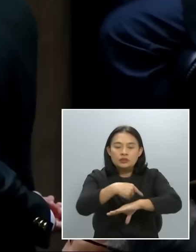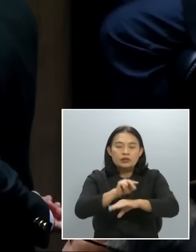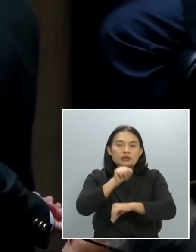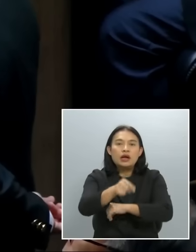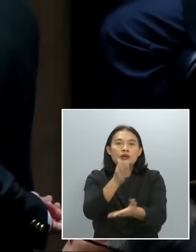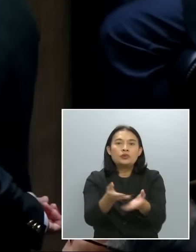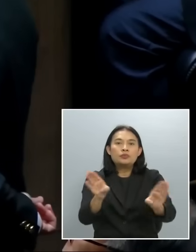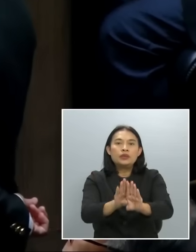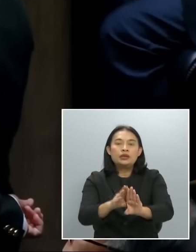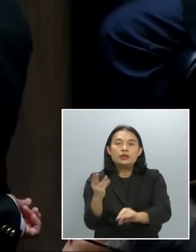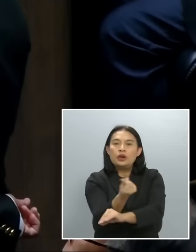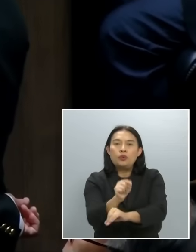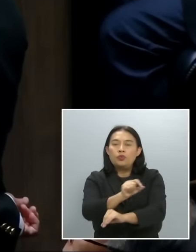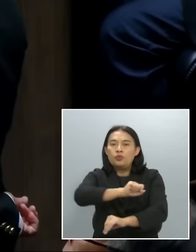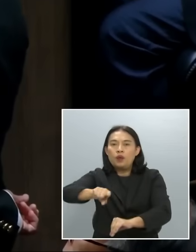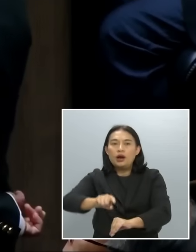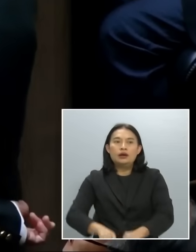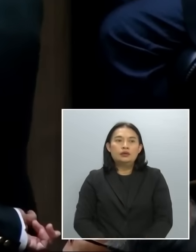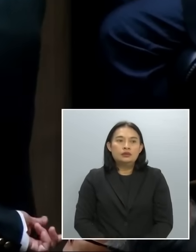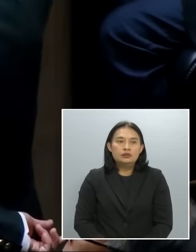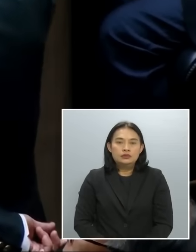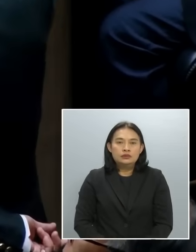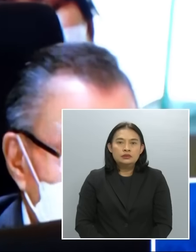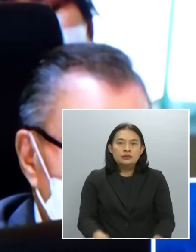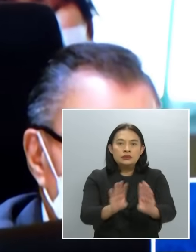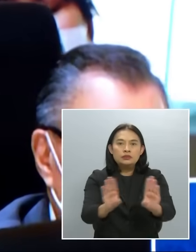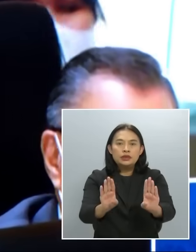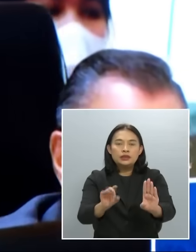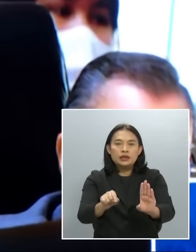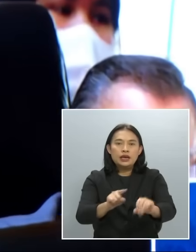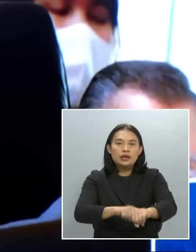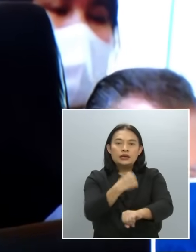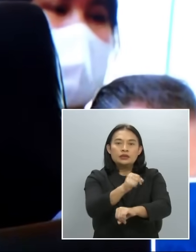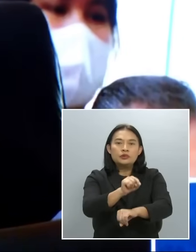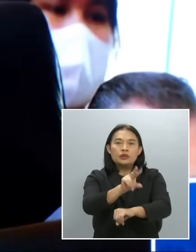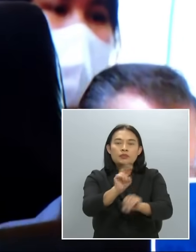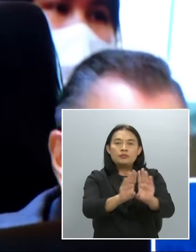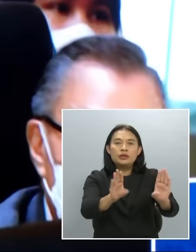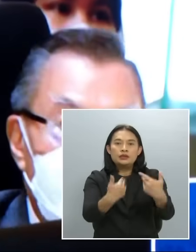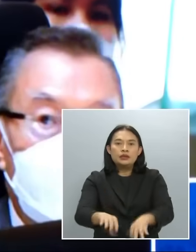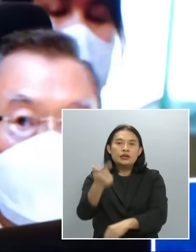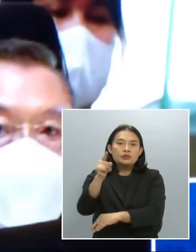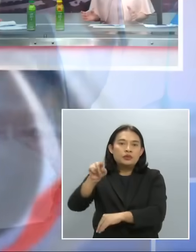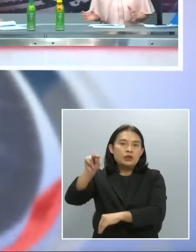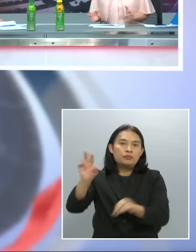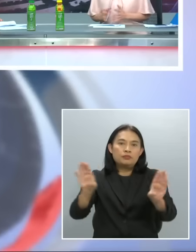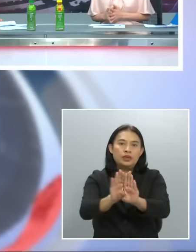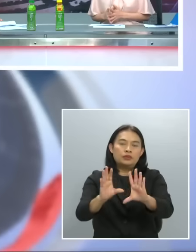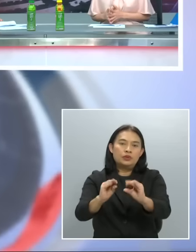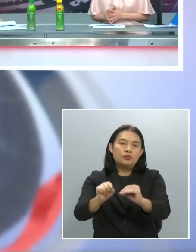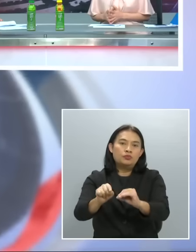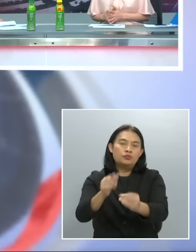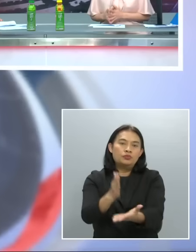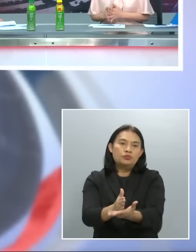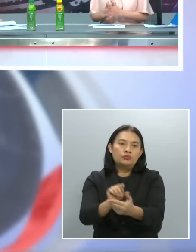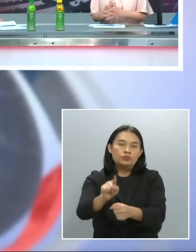ประชุมเร็วกว่าปกติค่ะคือเปิดประชุมอย่างเป็นทางการเนี่ยประมาณ 10:30น 11:30นปิดแล้วนะคะประชุมกันได้